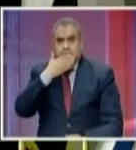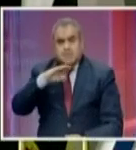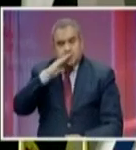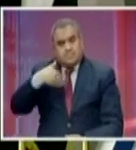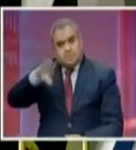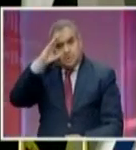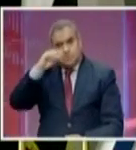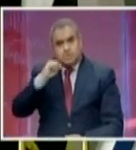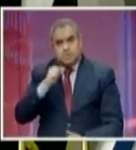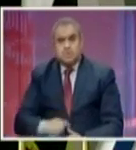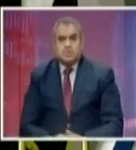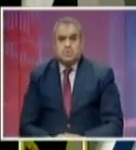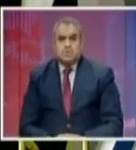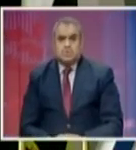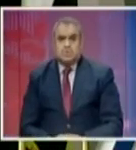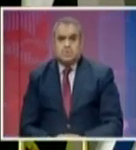أشكر